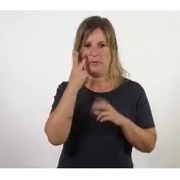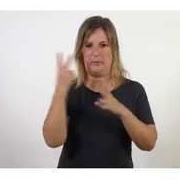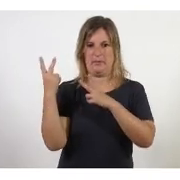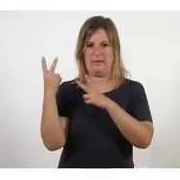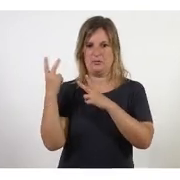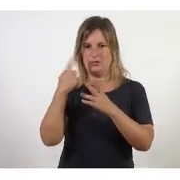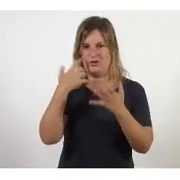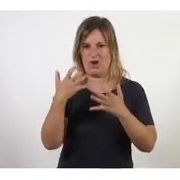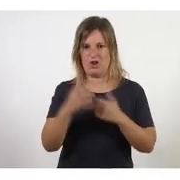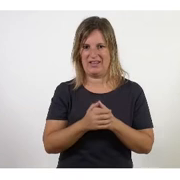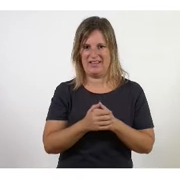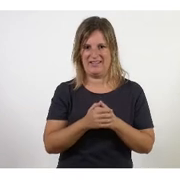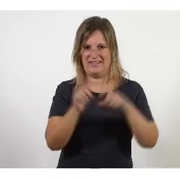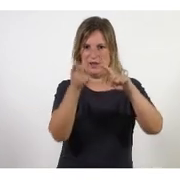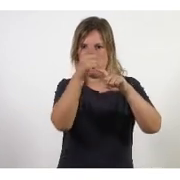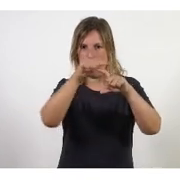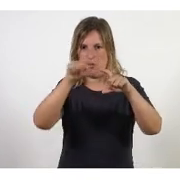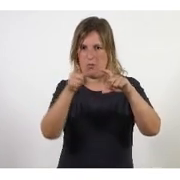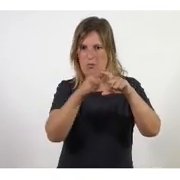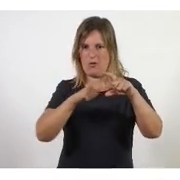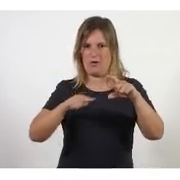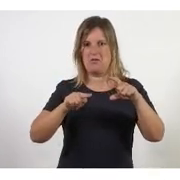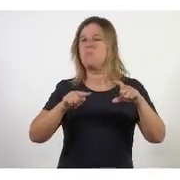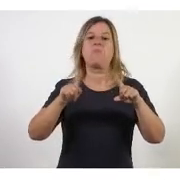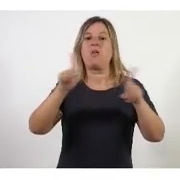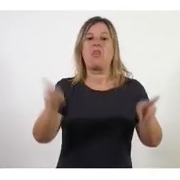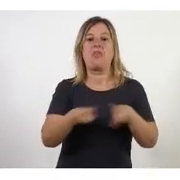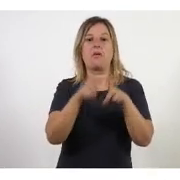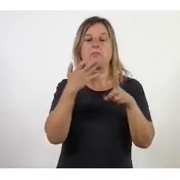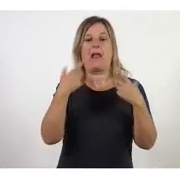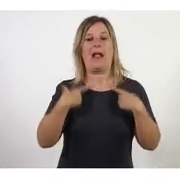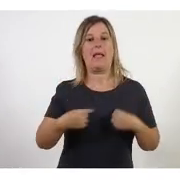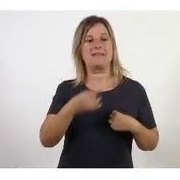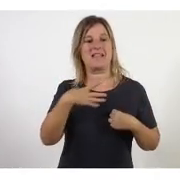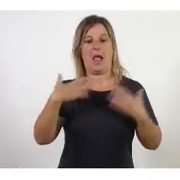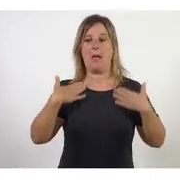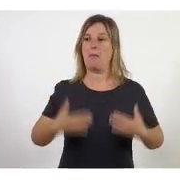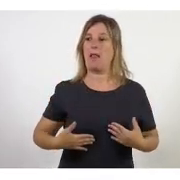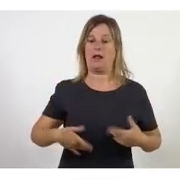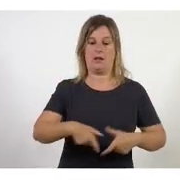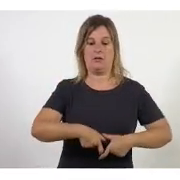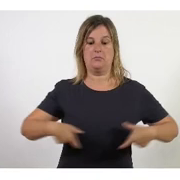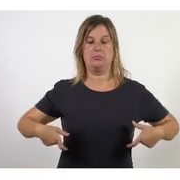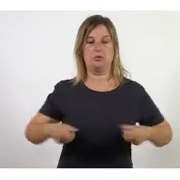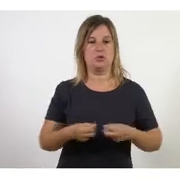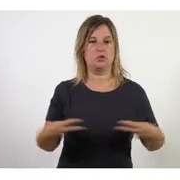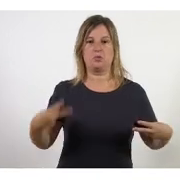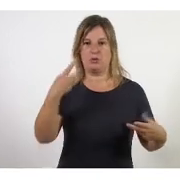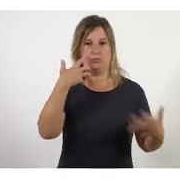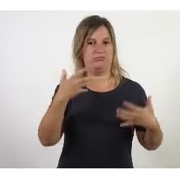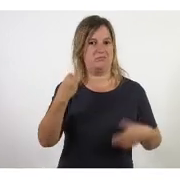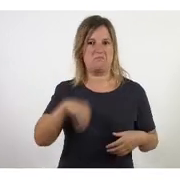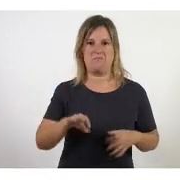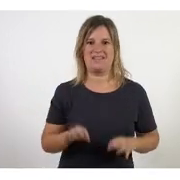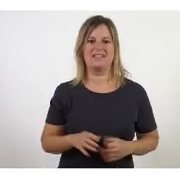que es nota? Allà podem col·locar-li una camisa blanca a la persona entrevistada que us asseguro que es llegirà perfecte.